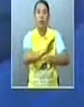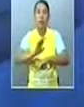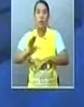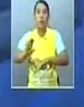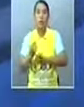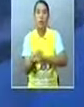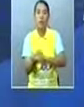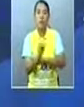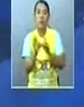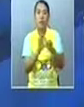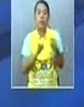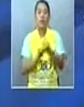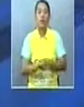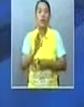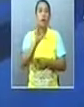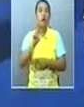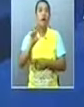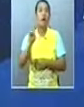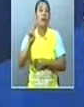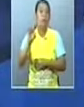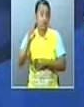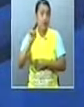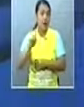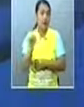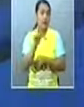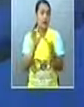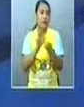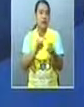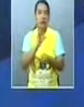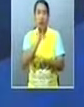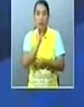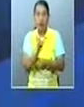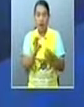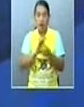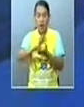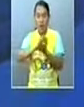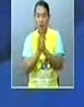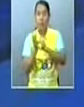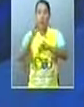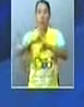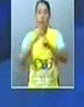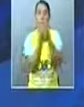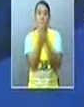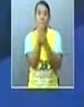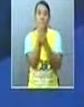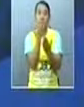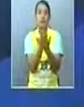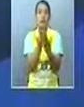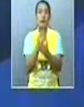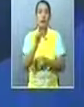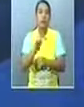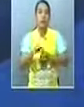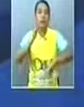ไม่ว่าจะเป็นฟิลาเดลเฟียนะคะที่ออกมาระบุแล้วก็ยืนยันหนักแน่นว่าน่าจะมีการปรับขึ้นอัตราดอกเบี้ยได้แล้วนะคะในกลางเดือน